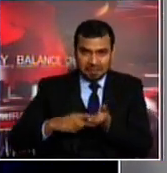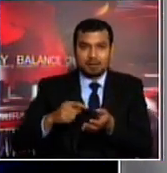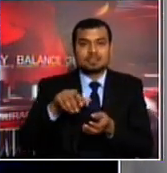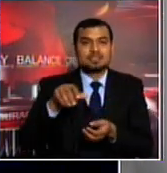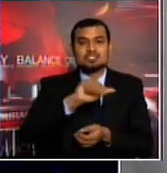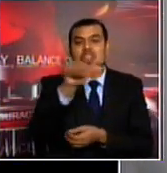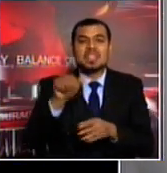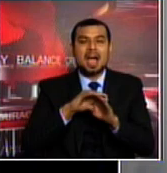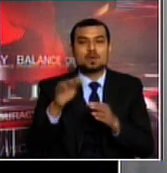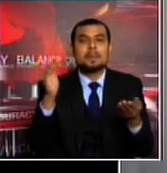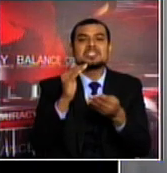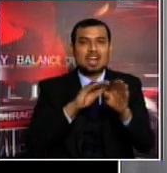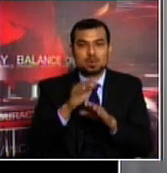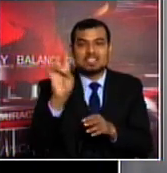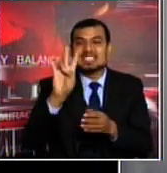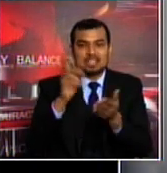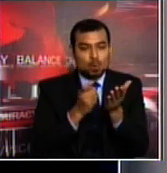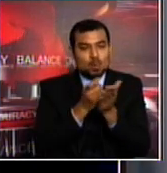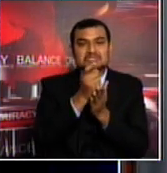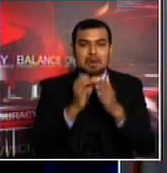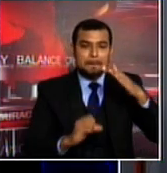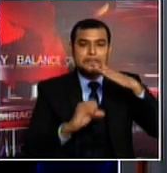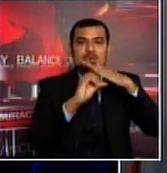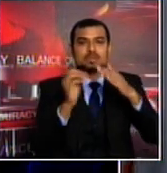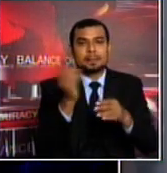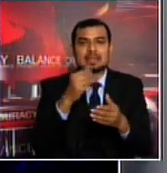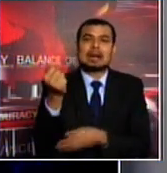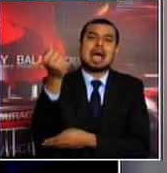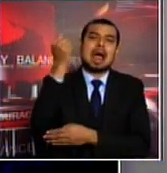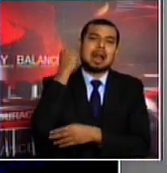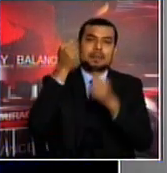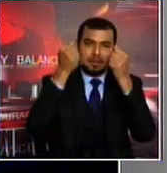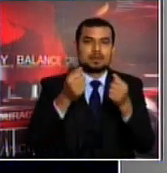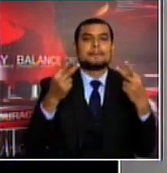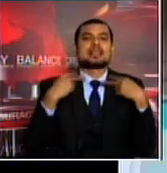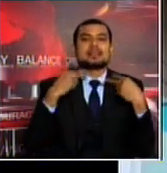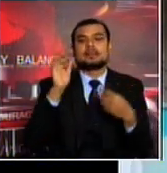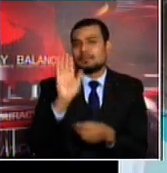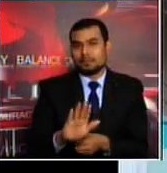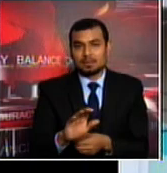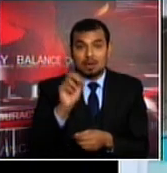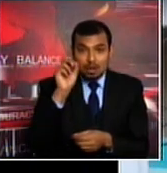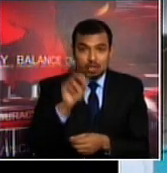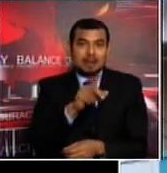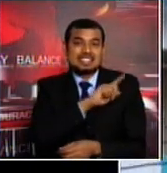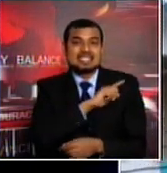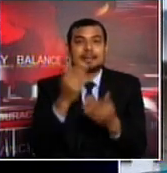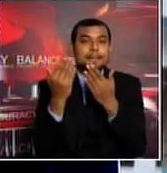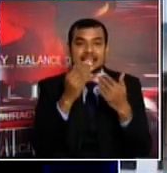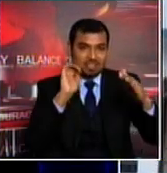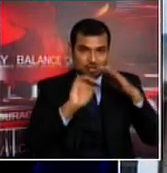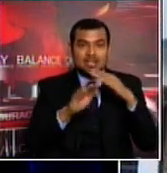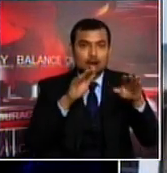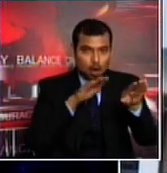नागरिकका बालबालिका शिक्षाको गुणस्तरीय पहुँचभन्दा टाढा रहन बाध्य छन्। तर निजी विद्यालय सञ्चालकहरू